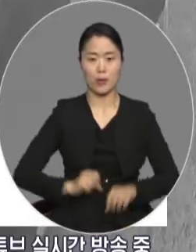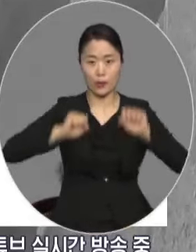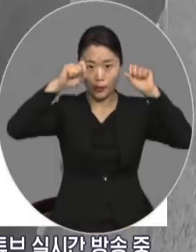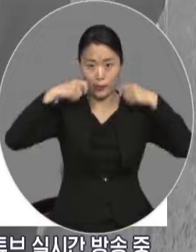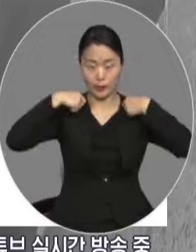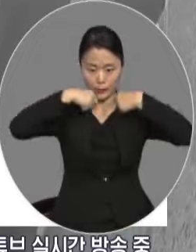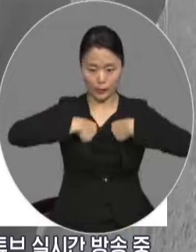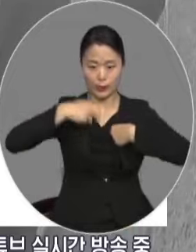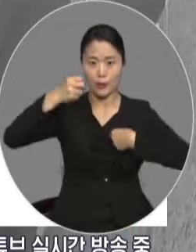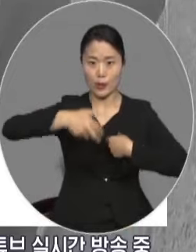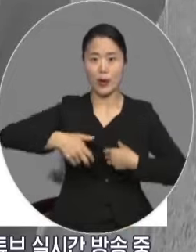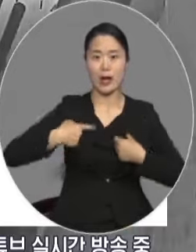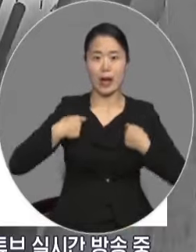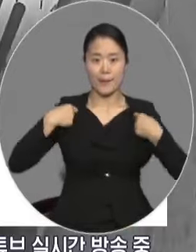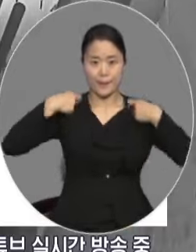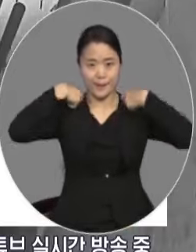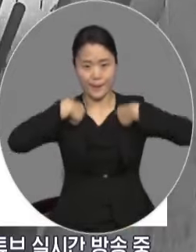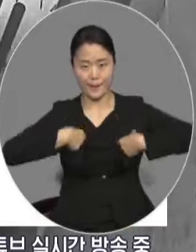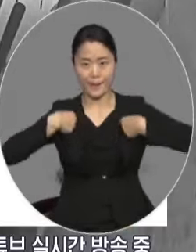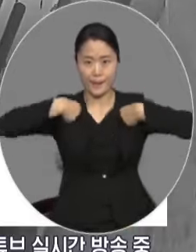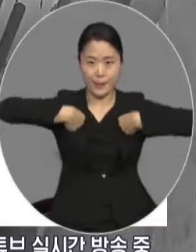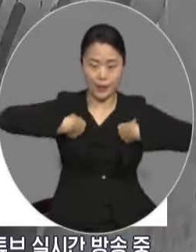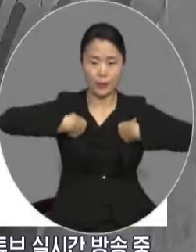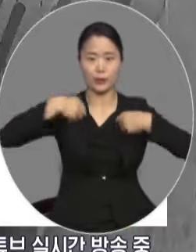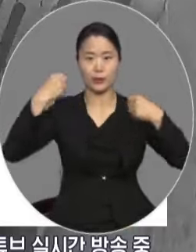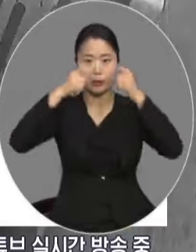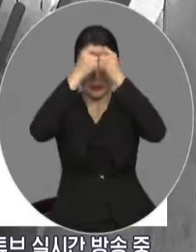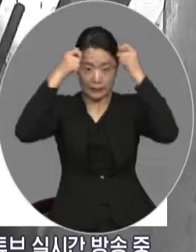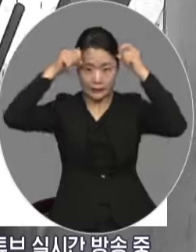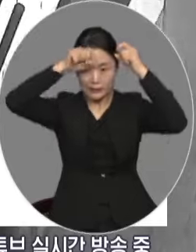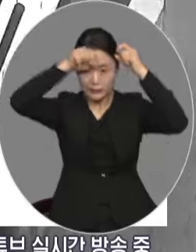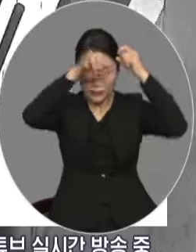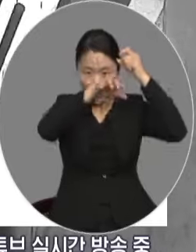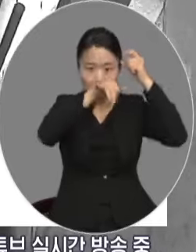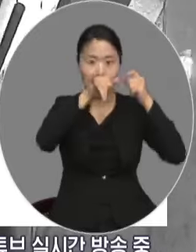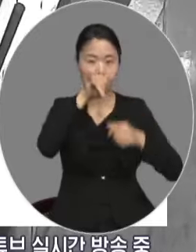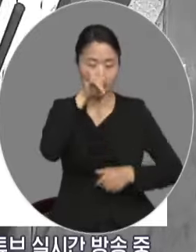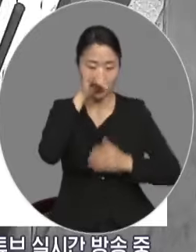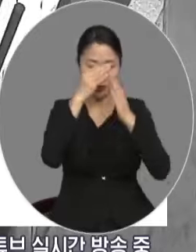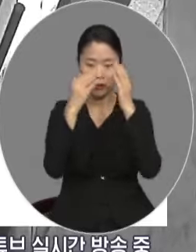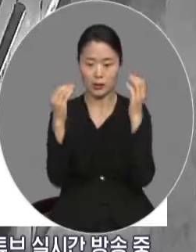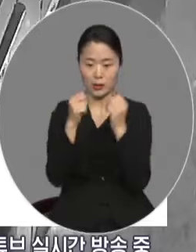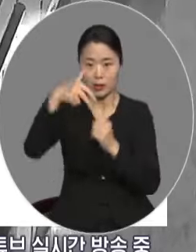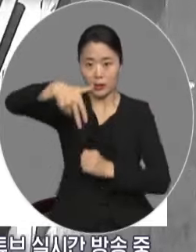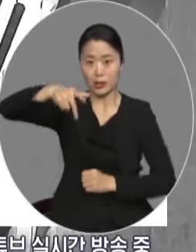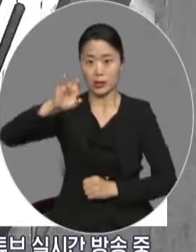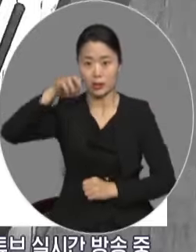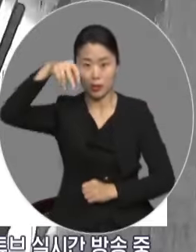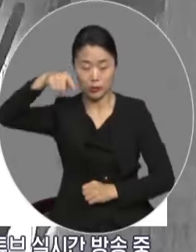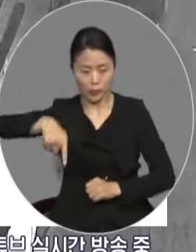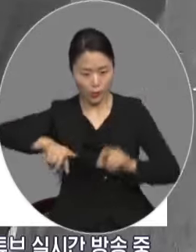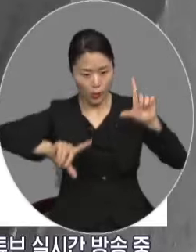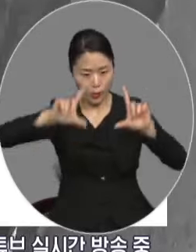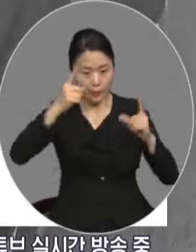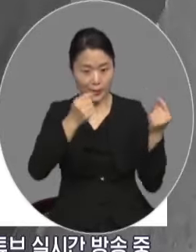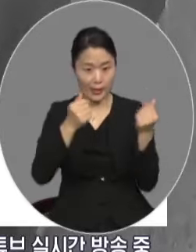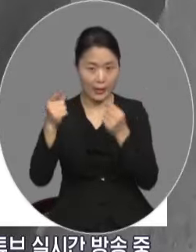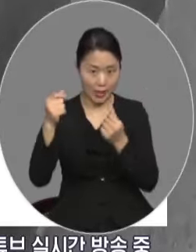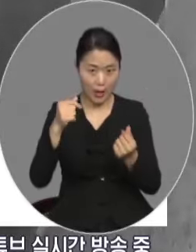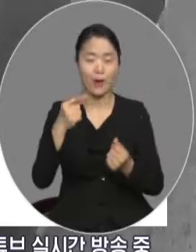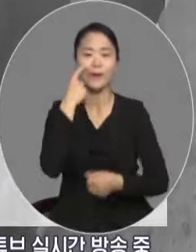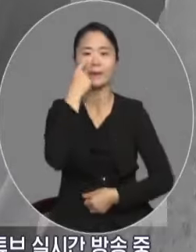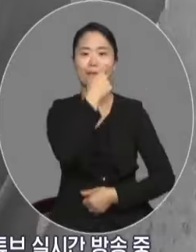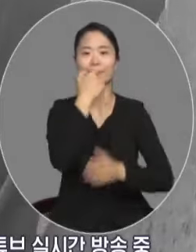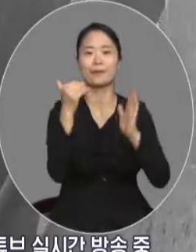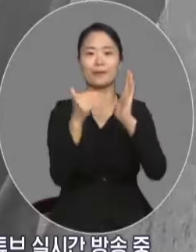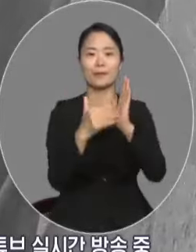백팩을 메고 헤드랜턴을 착용하는 등 전북 장수에서 범행했던 A씨와 인상착의가 비슷하다는 점을